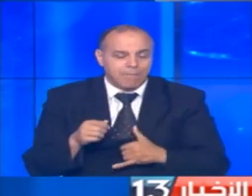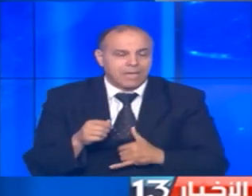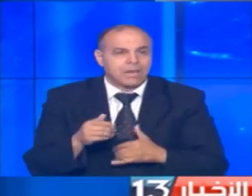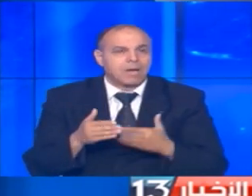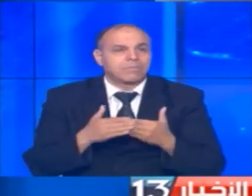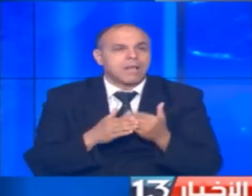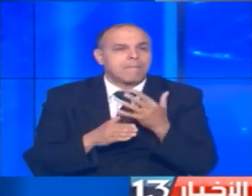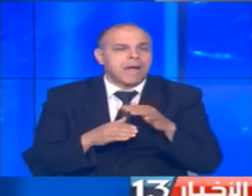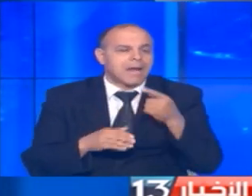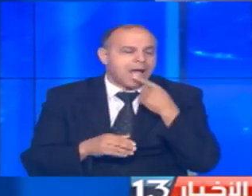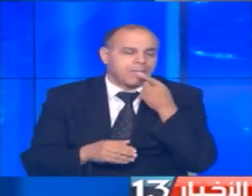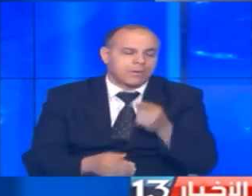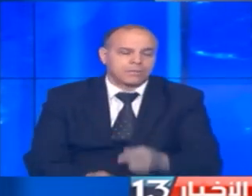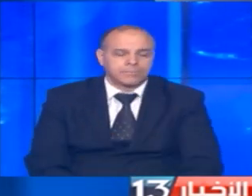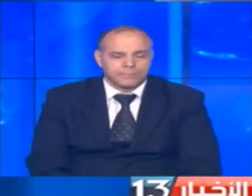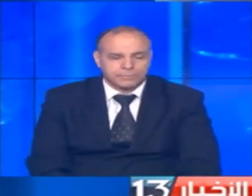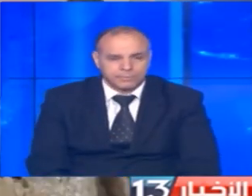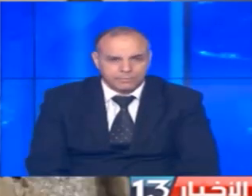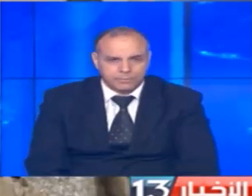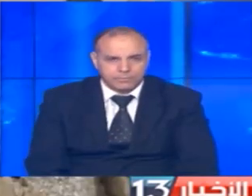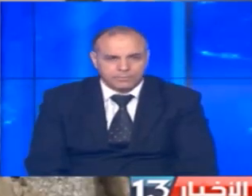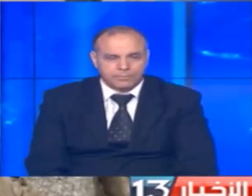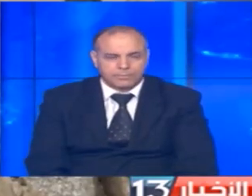على البحر الأحمر.